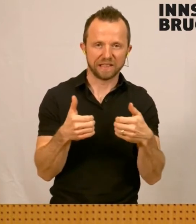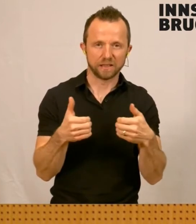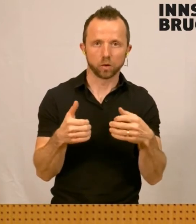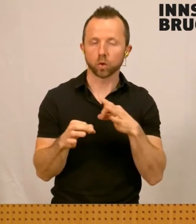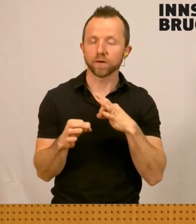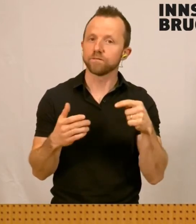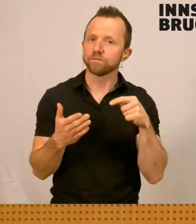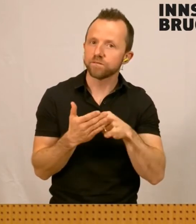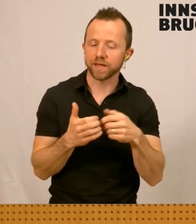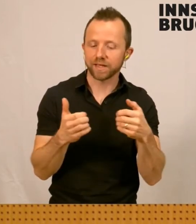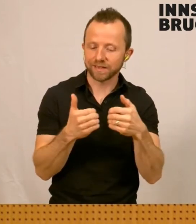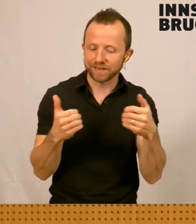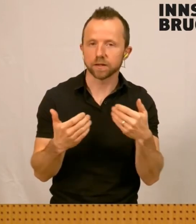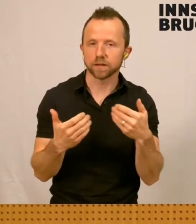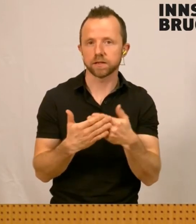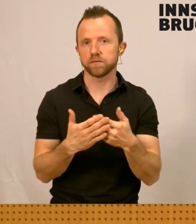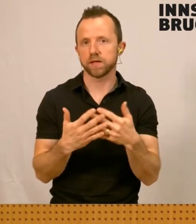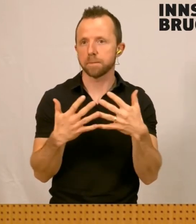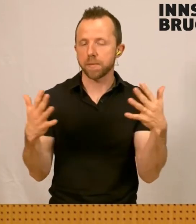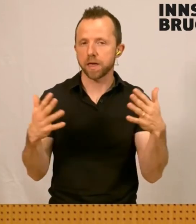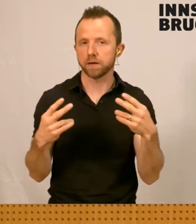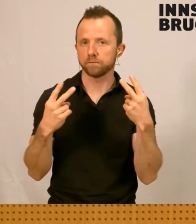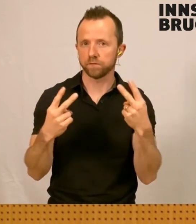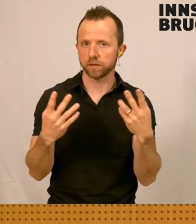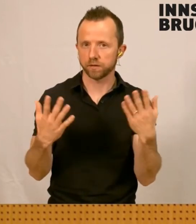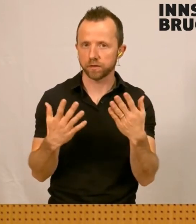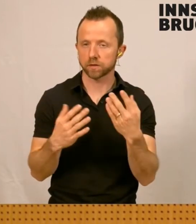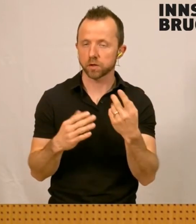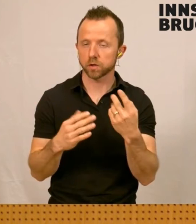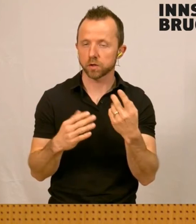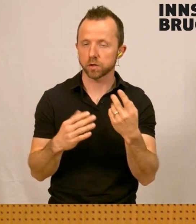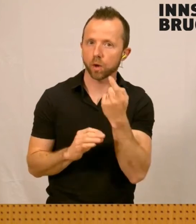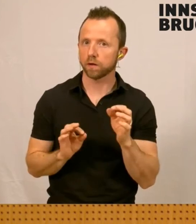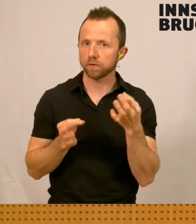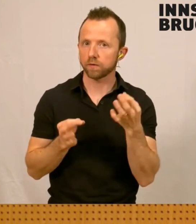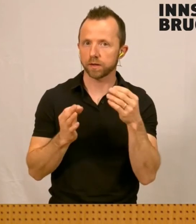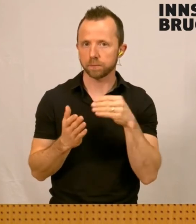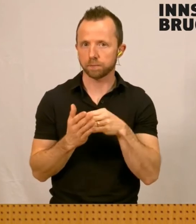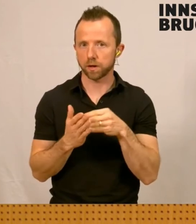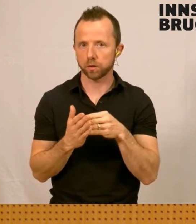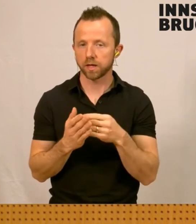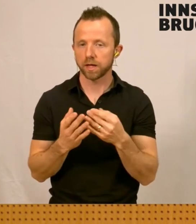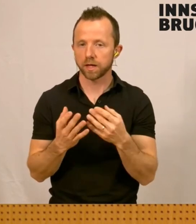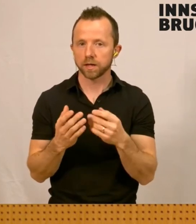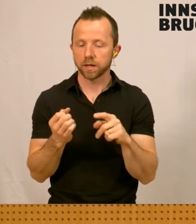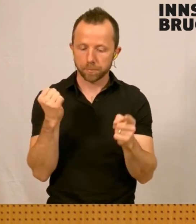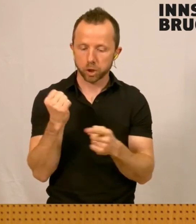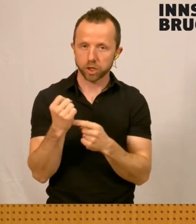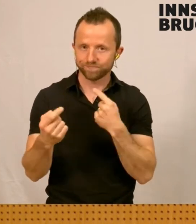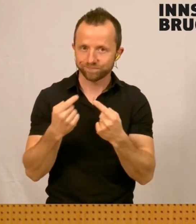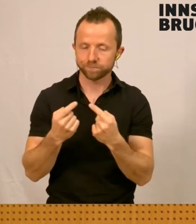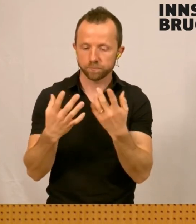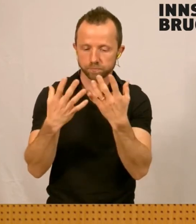deswegen es umso mehr wichtiger ist, höchste Qualität in die Ergebnisse dieses Tages zu